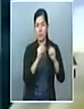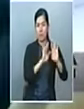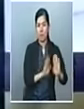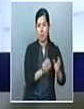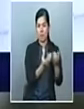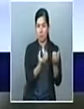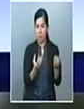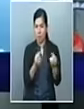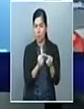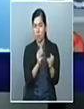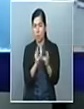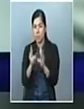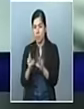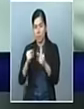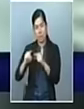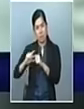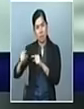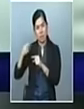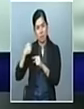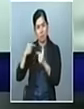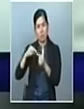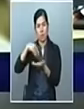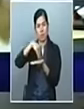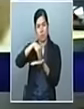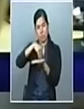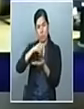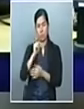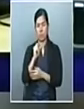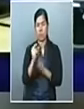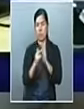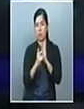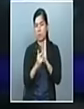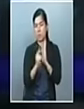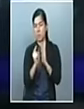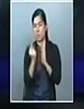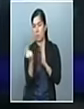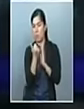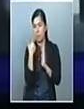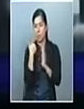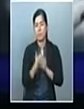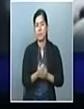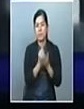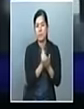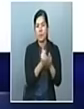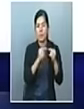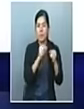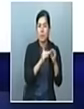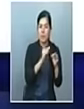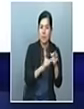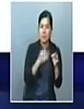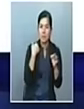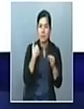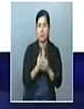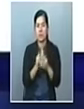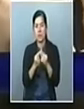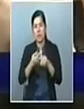าที่ต้องพึ่งพาเทคโนโลยีเป็นศูนย์กลางมากขึ้นแน่นอนว่าข้อดีช่วยย่นระยะเวลาและประหยัดต้นทุนการติดต่อซื้อขายและเข้า